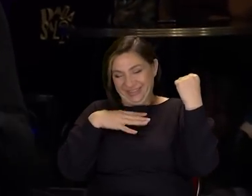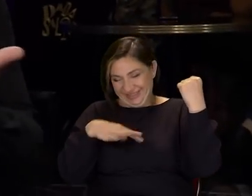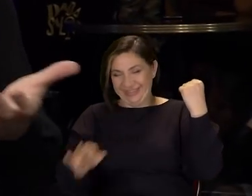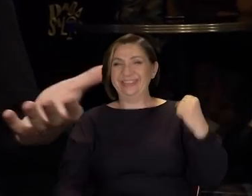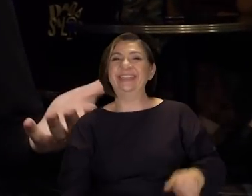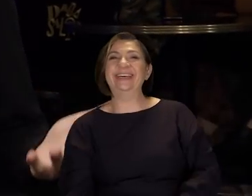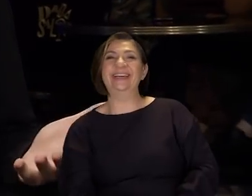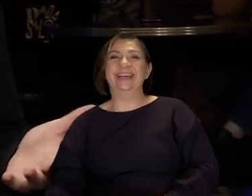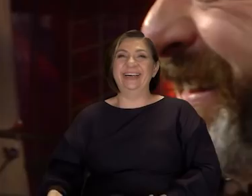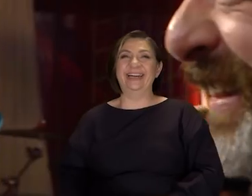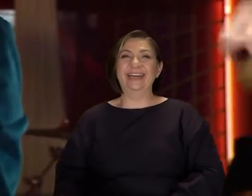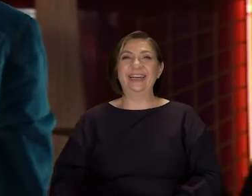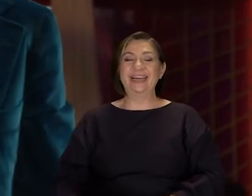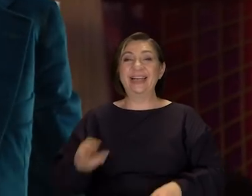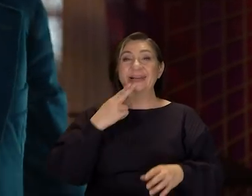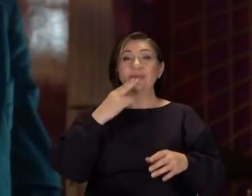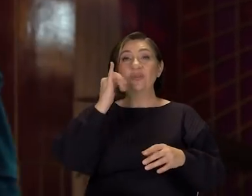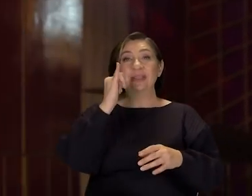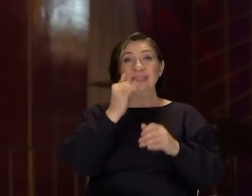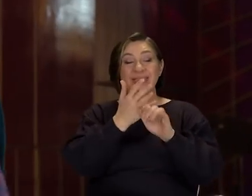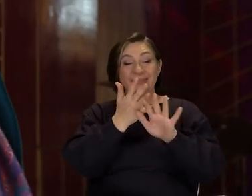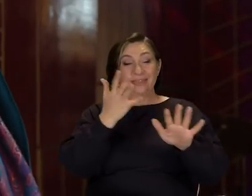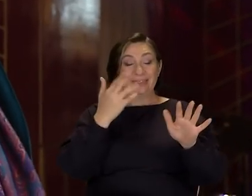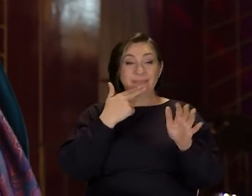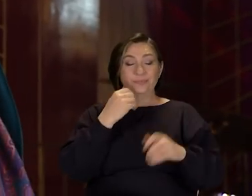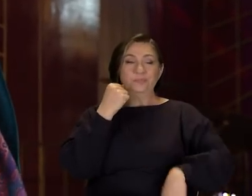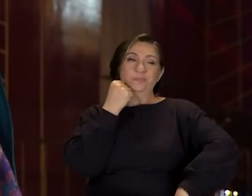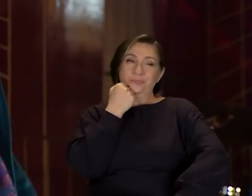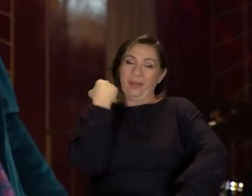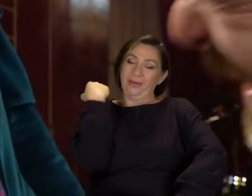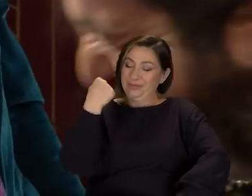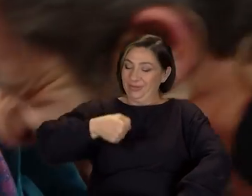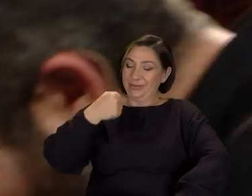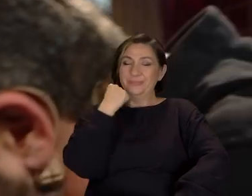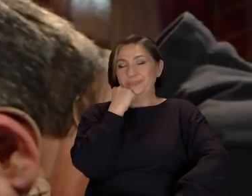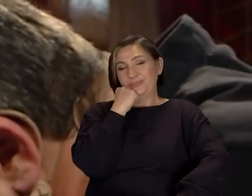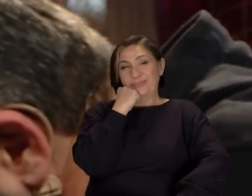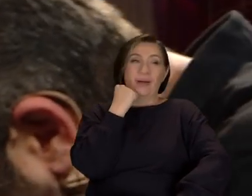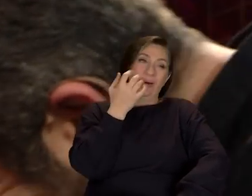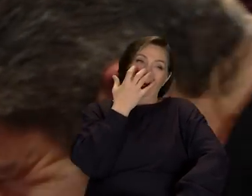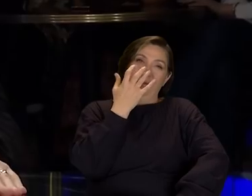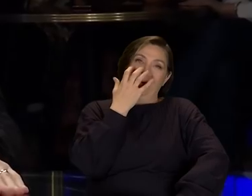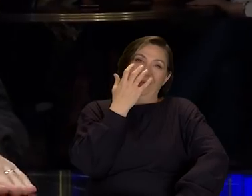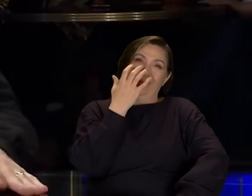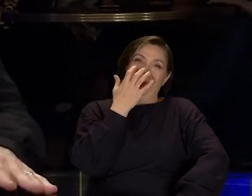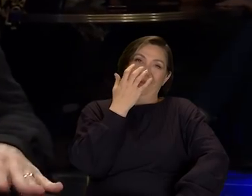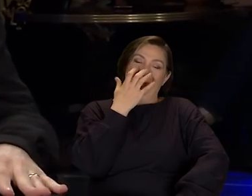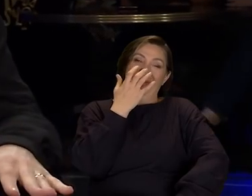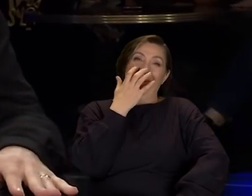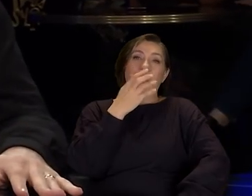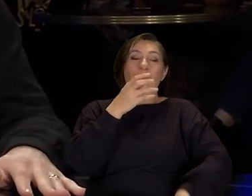bırak. Bir de kadın tuvaletinin önünde kadının çantasıyla... Bekliyorsun orada